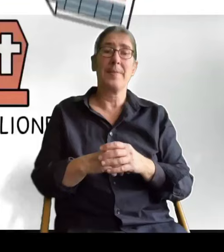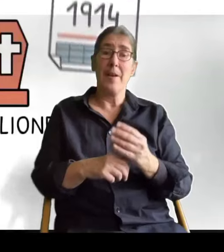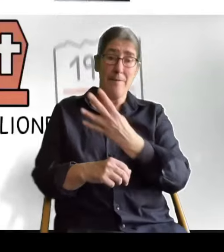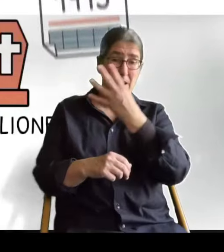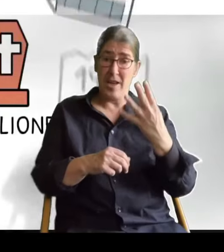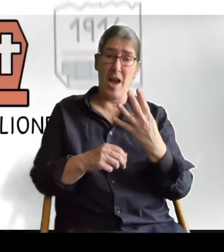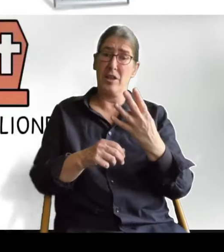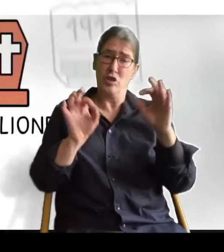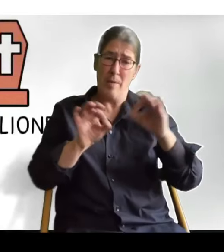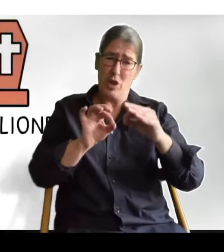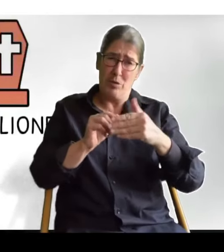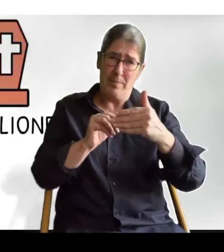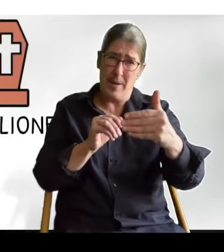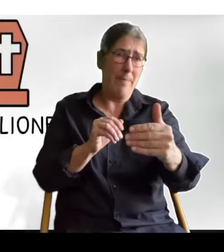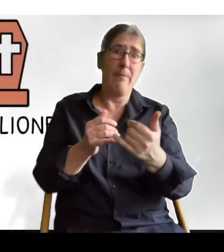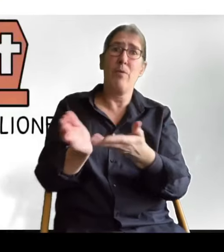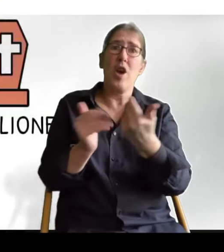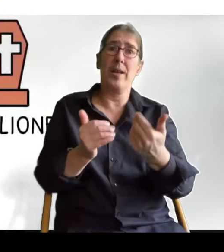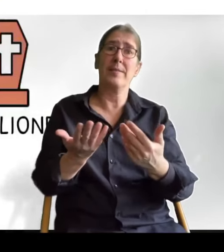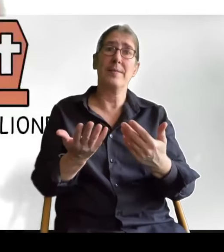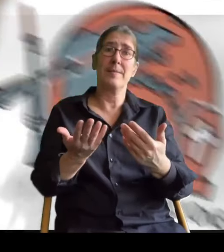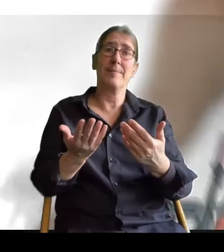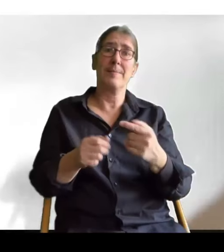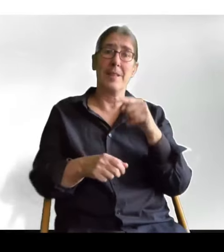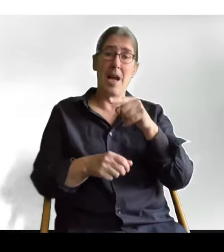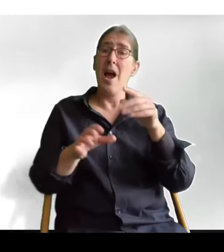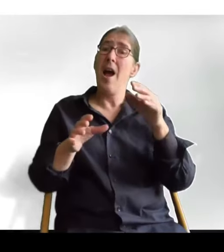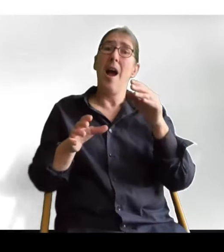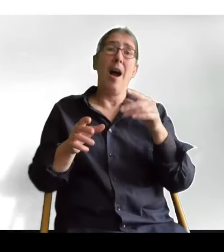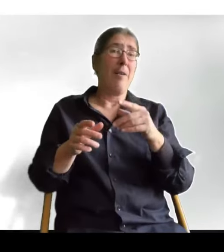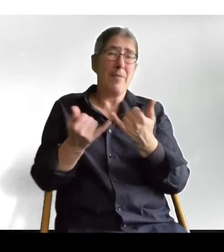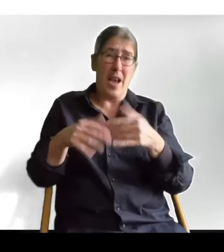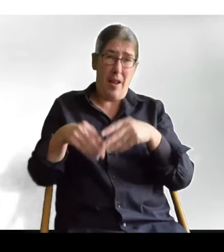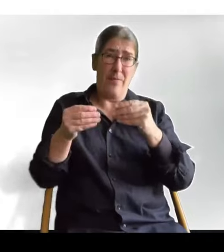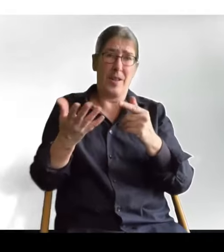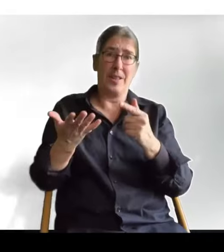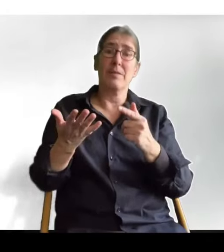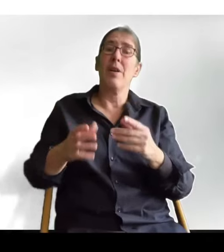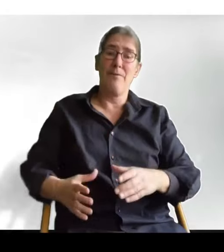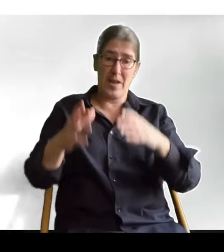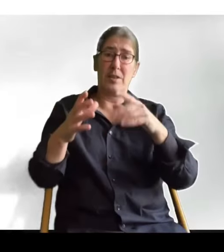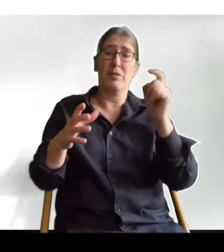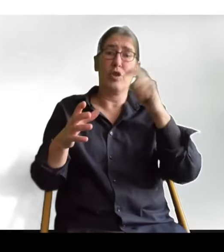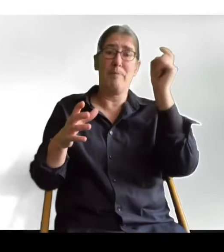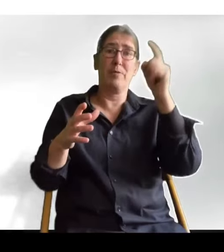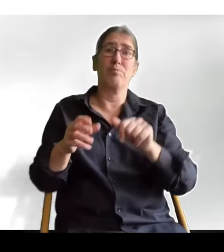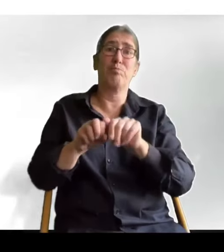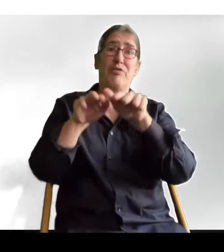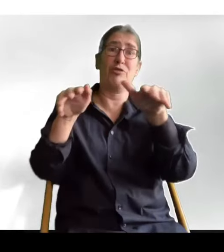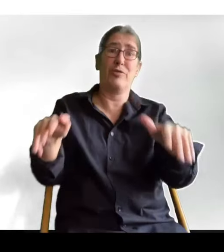vier jahre andauernden tragödie der auslöser ist der sprichwörtliche tropfen der das fass zum überlaufen bringt